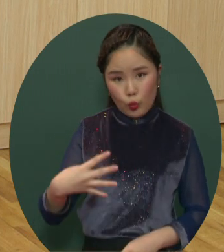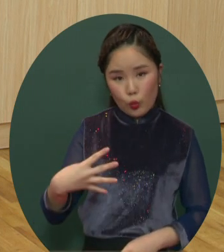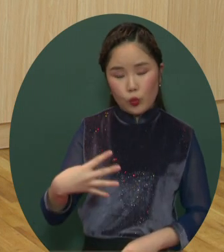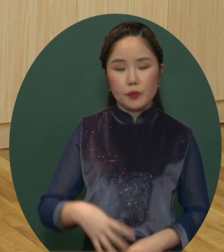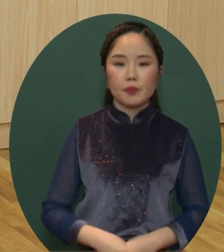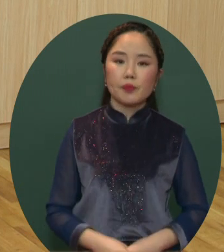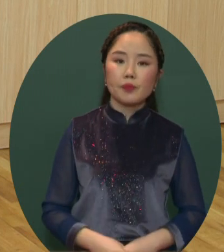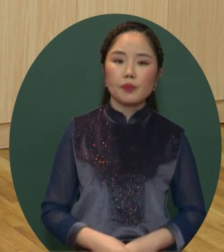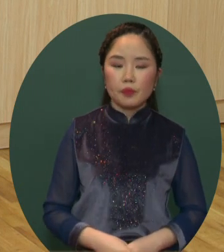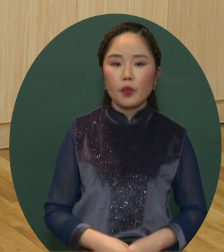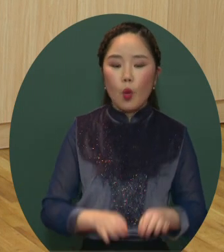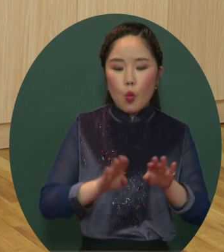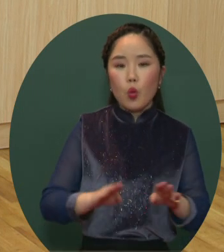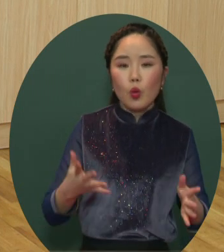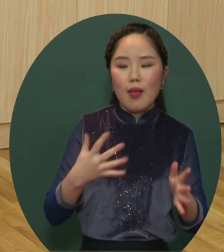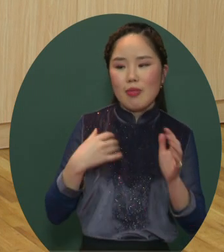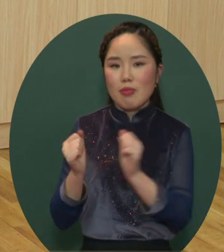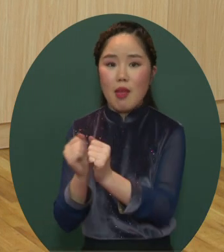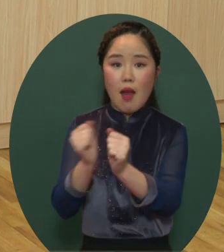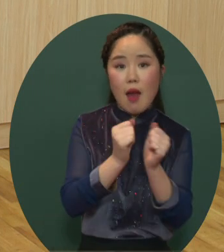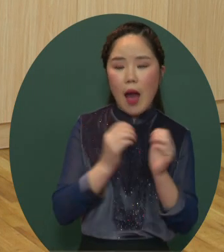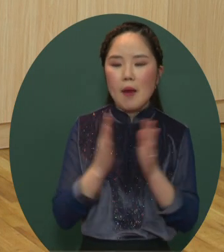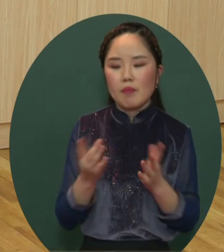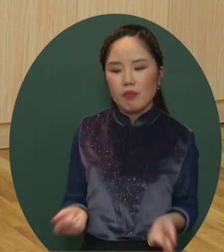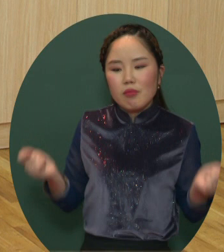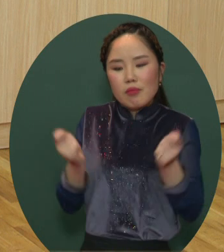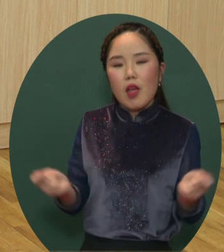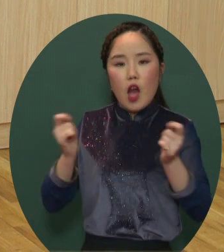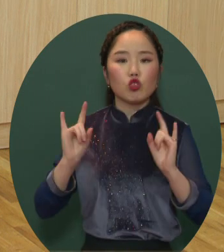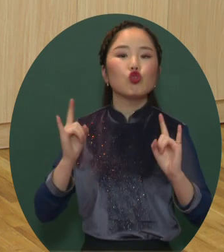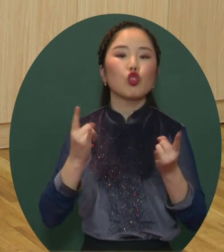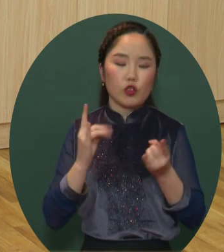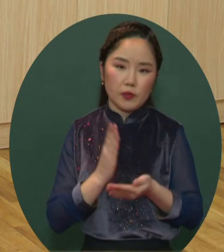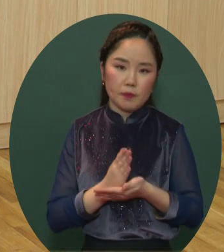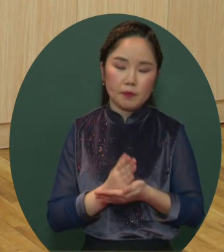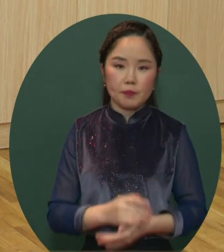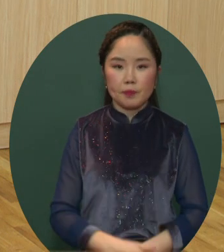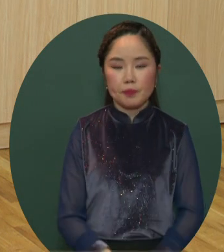бол хүүхдүүд, найзууд дээс тоглож байгаа зураг байна.